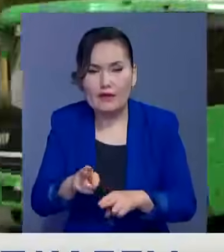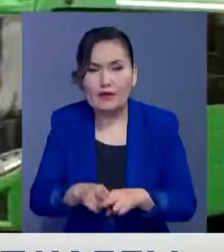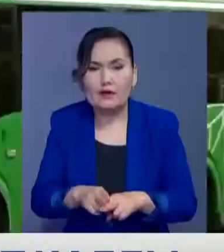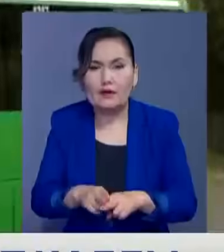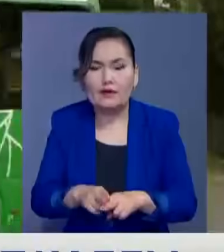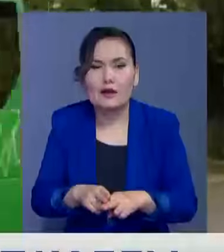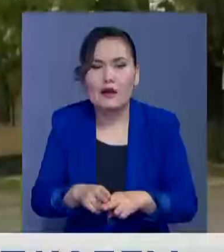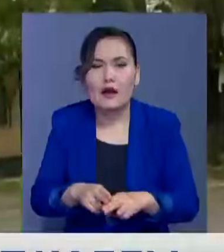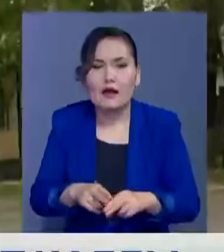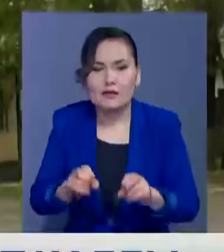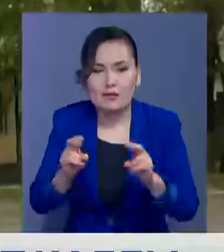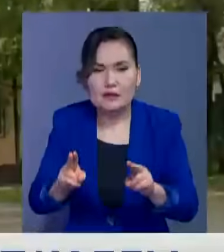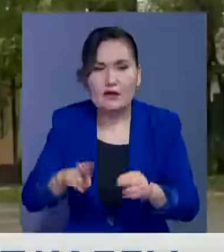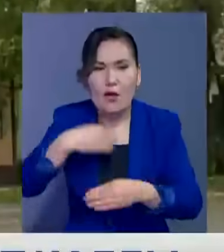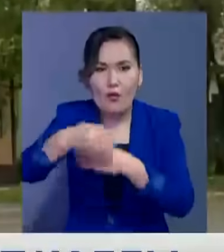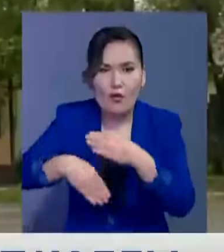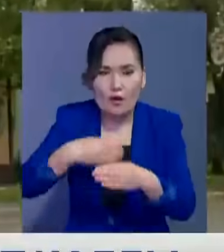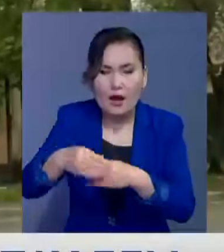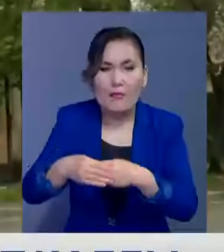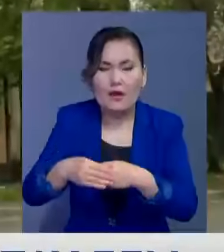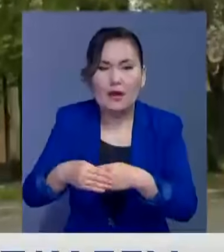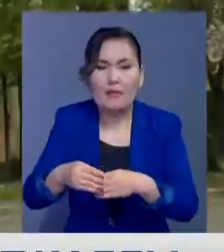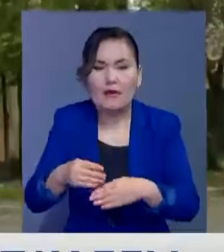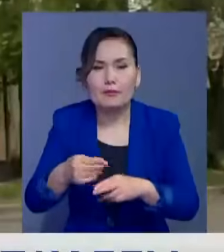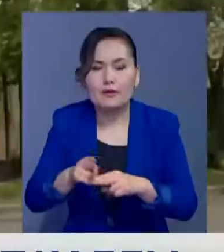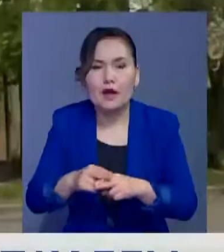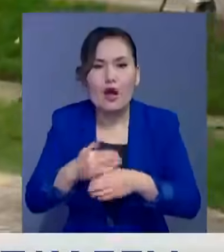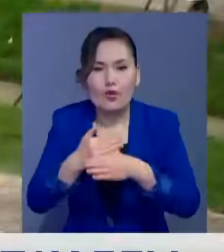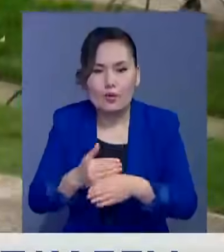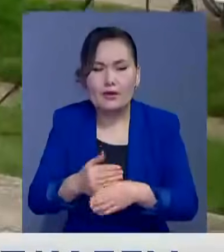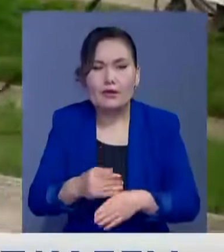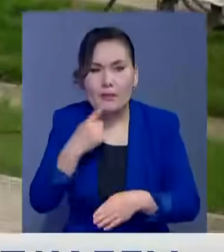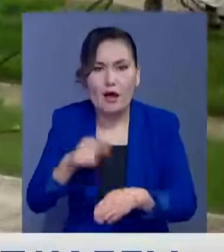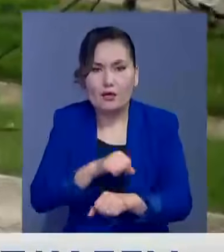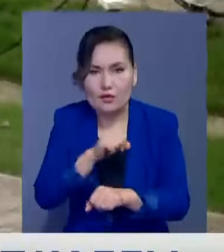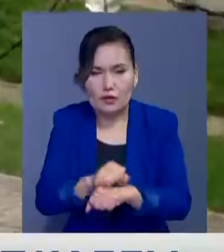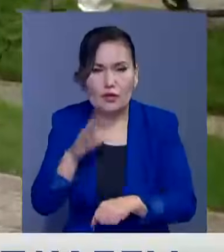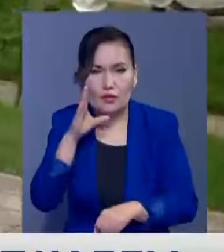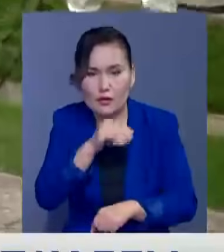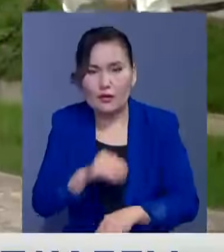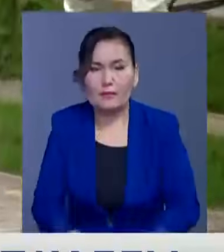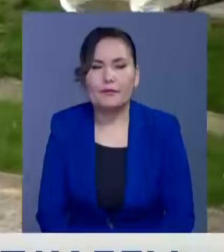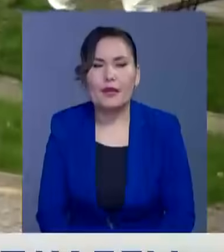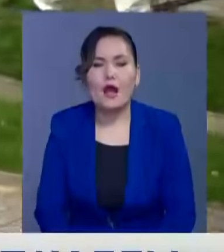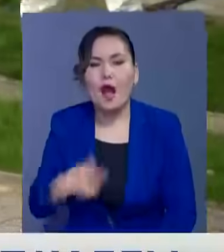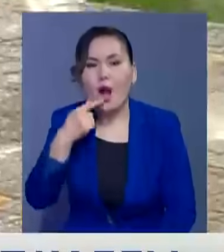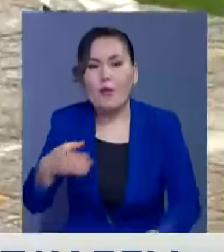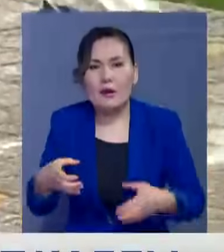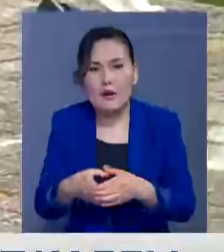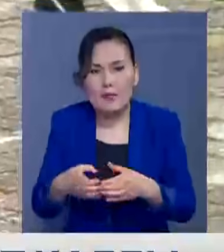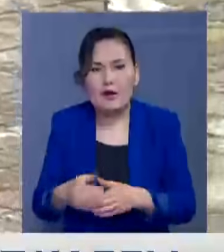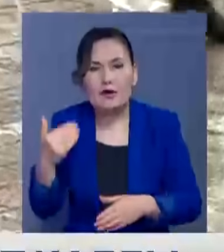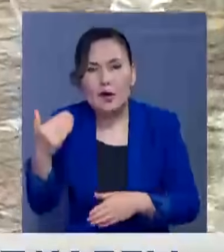таза орамалмен қан тоқтату шараларын жүргіздік. Радиоэлектроника және байланыс әскери